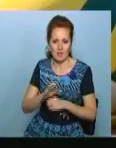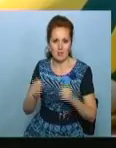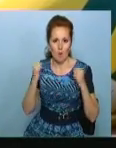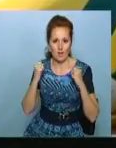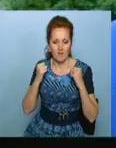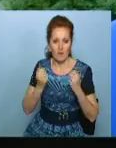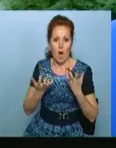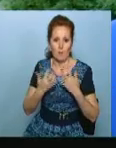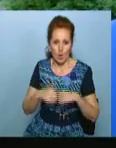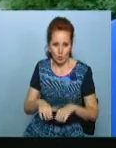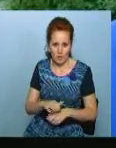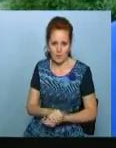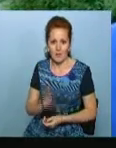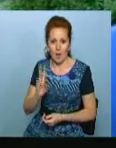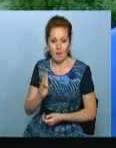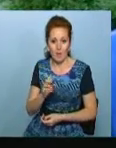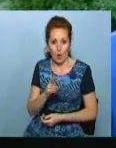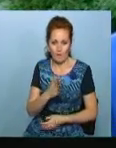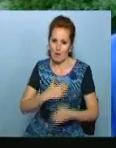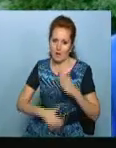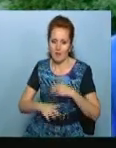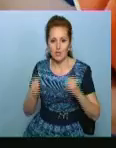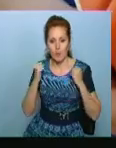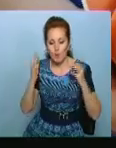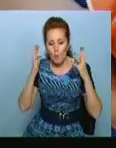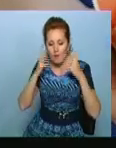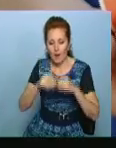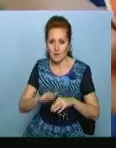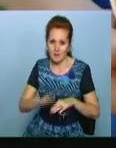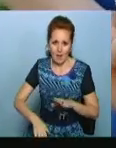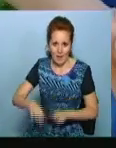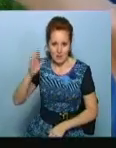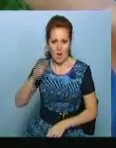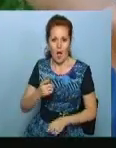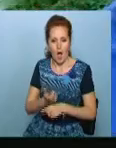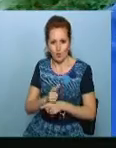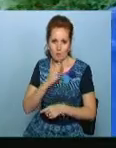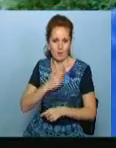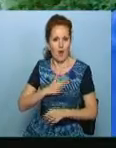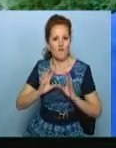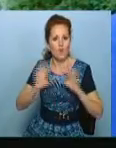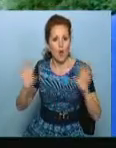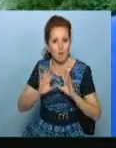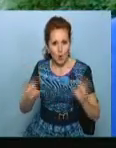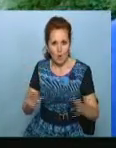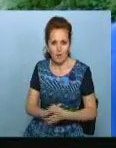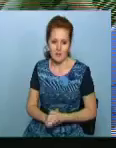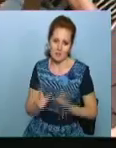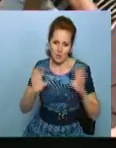«Лидер». Николай Никонов такому подарку рад. Спортом увлекается с детства, особенно преуспел в волейболе. Спорт – это